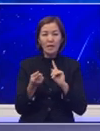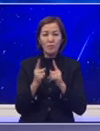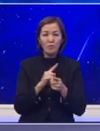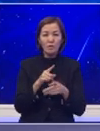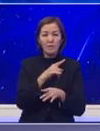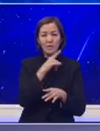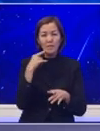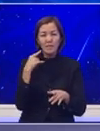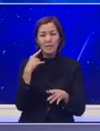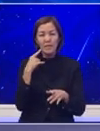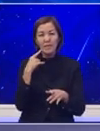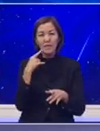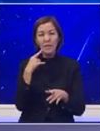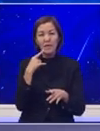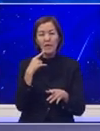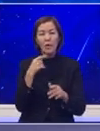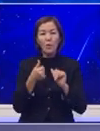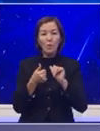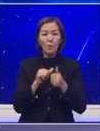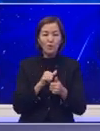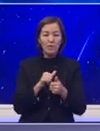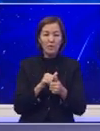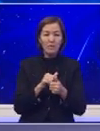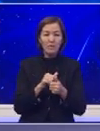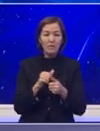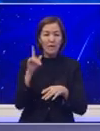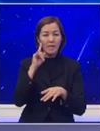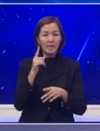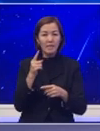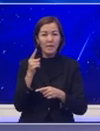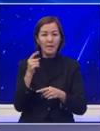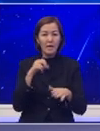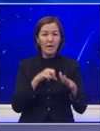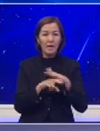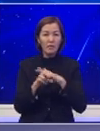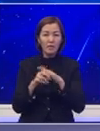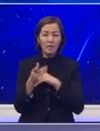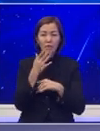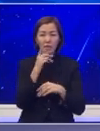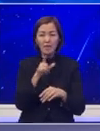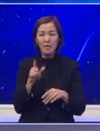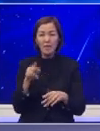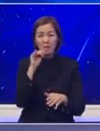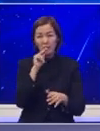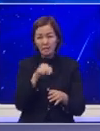өзгеріске ресейдегі мобилизациядан елімізге жаппай көшіп келіп жатқан шетелдіктер себеп дейді